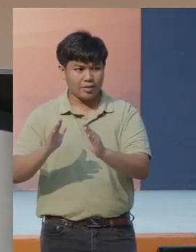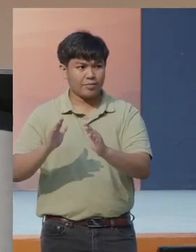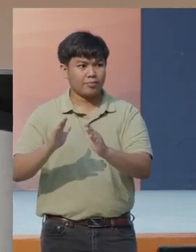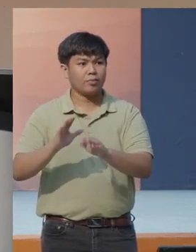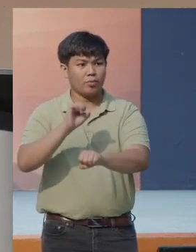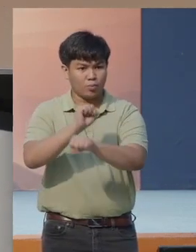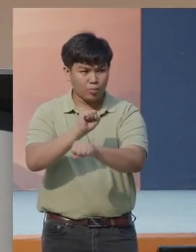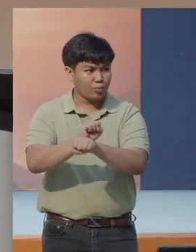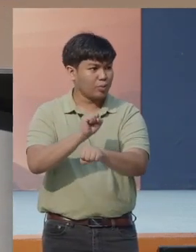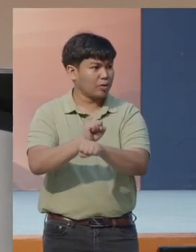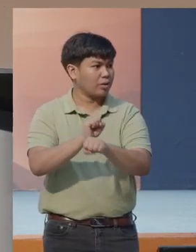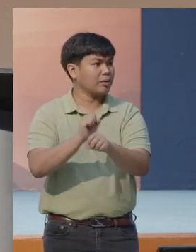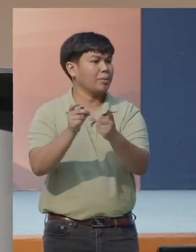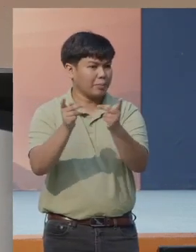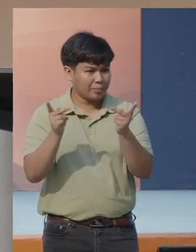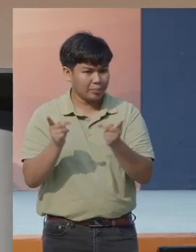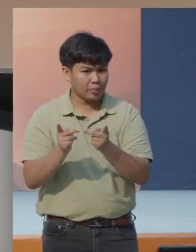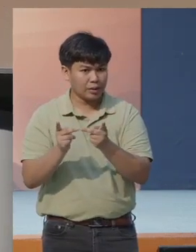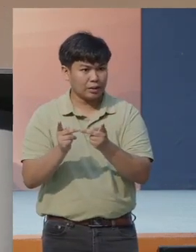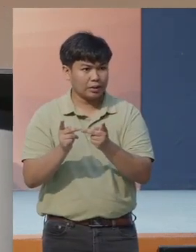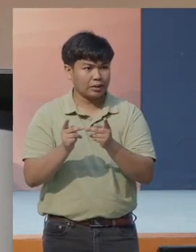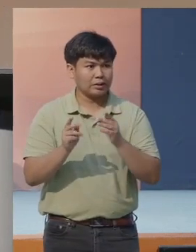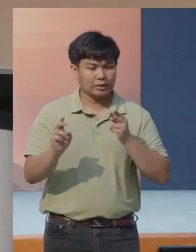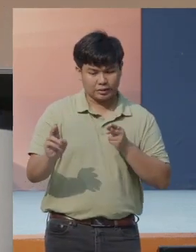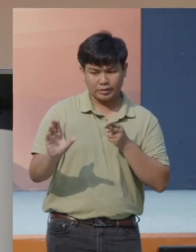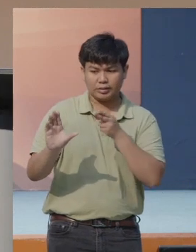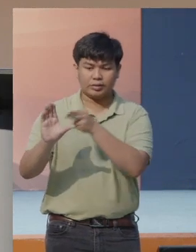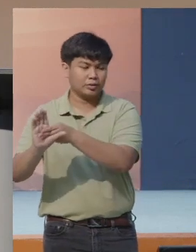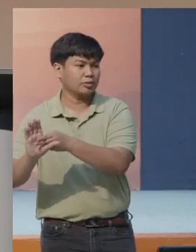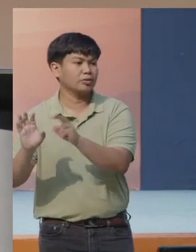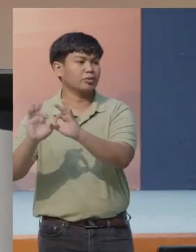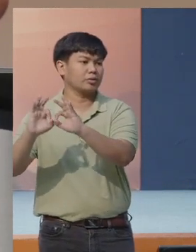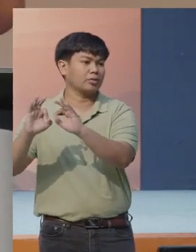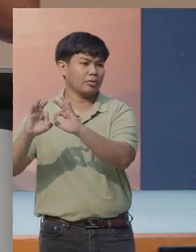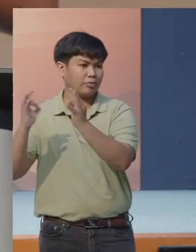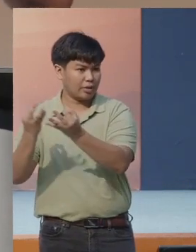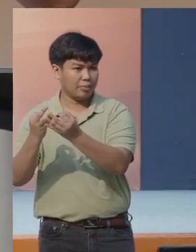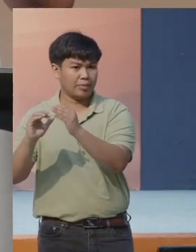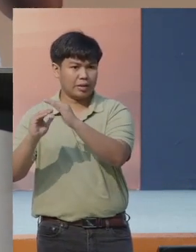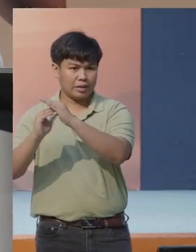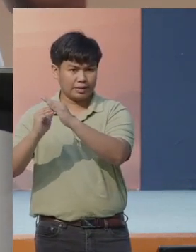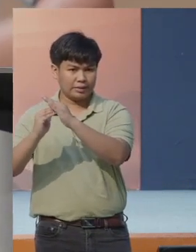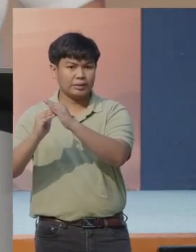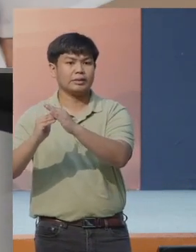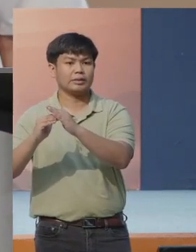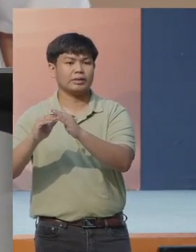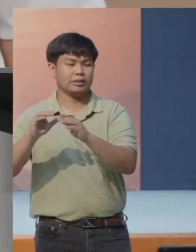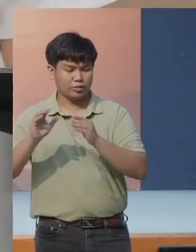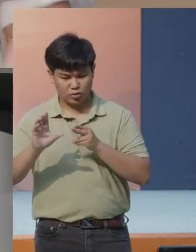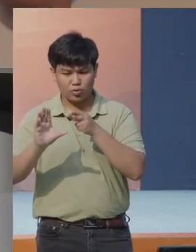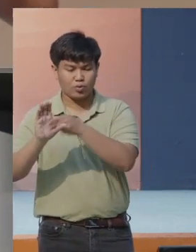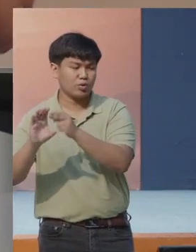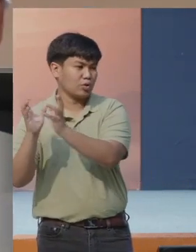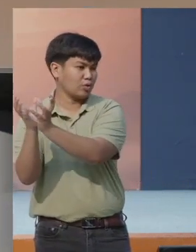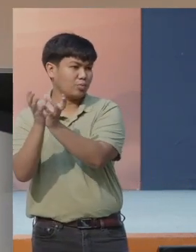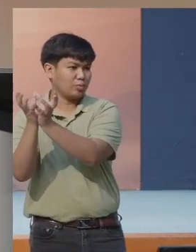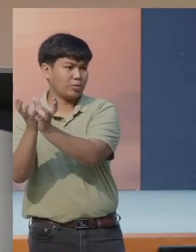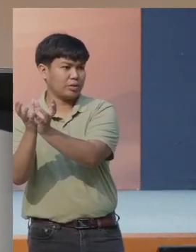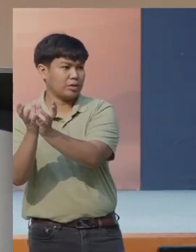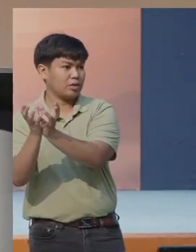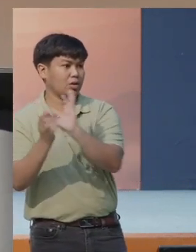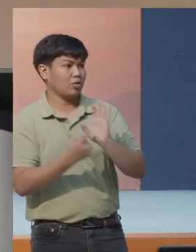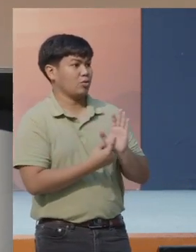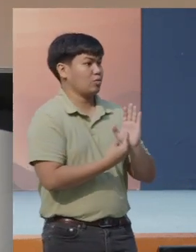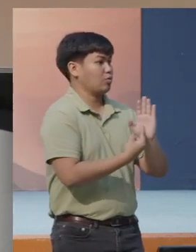pa para ma-include siya doon sa bayan na yon o society na yon o sa city na yon. No? So kita